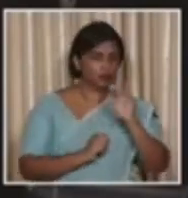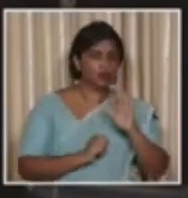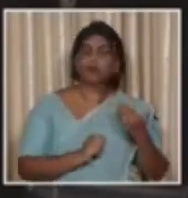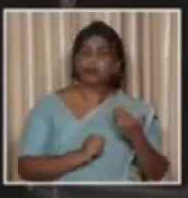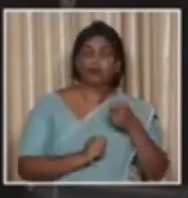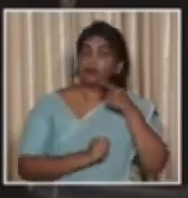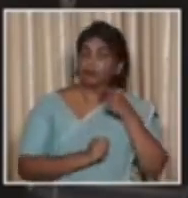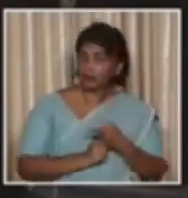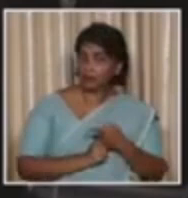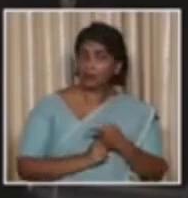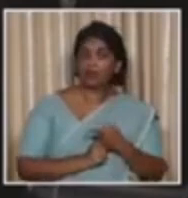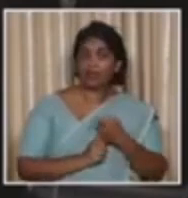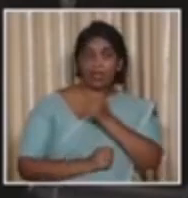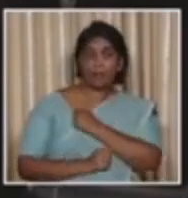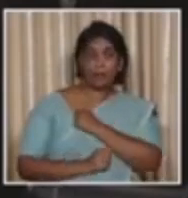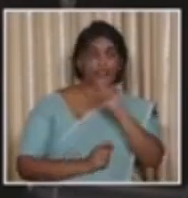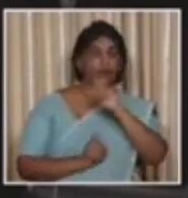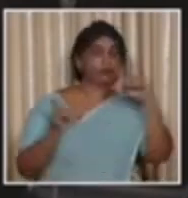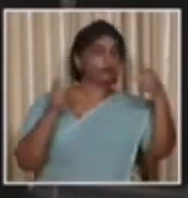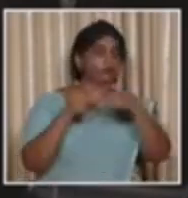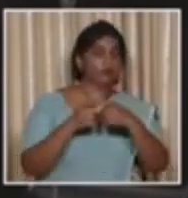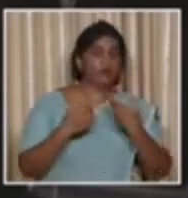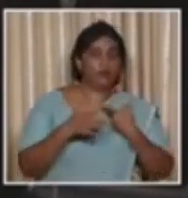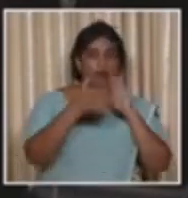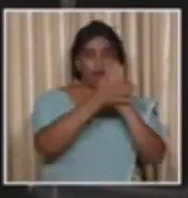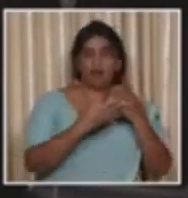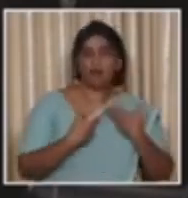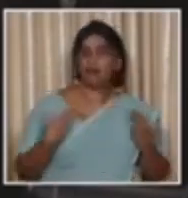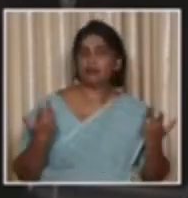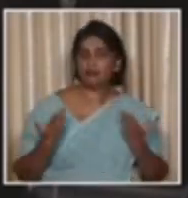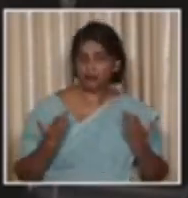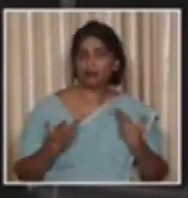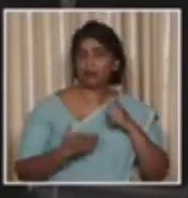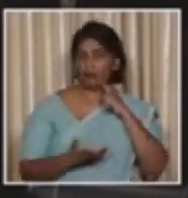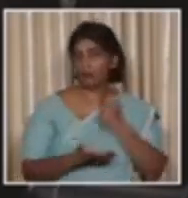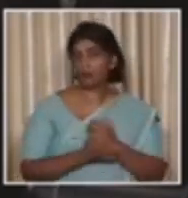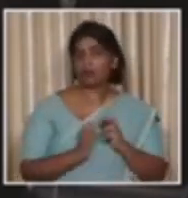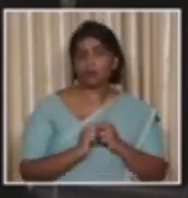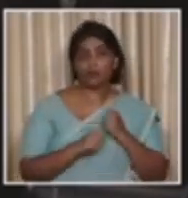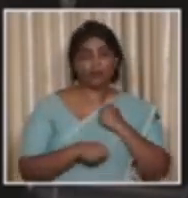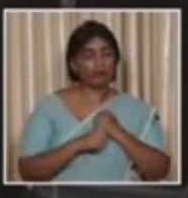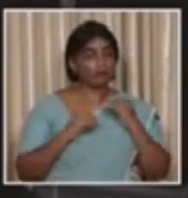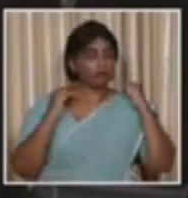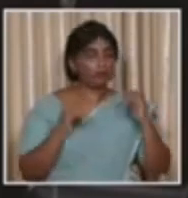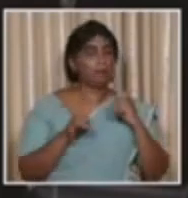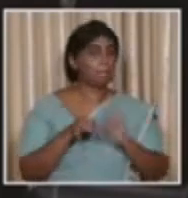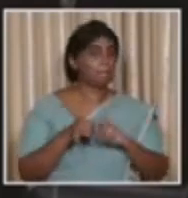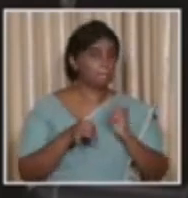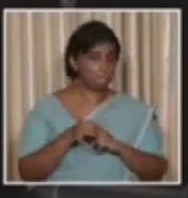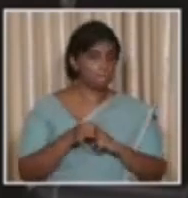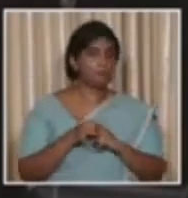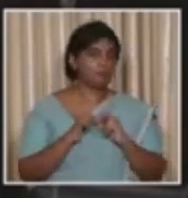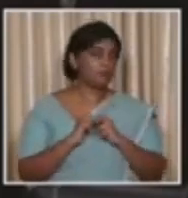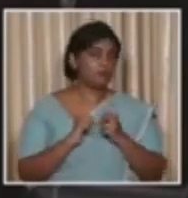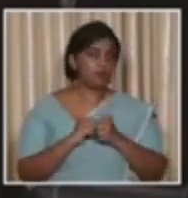මොකද ඒවල තානාපති කාර්යාල පහසුකම් අපිට නැහැ. ඊට අමතරව ඒක බරපතල රාජතාන්ත්‍රික ප්‍රශ්නයක් බවට පත් වෙන